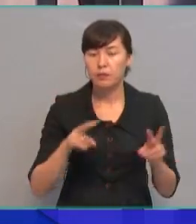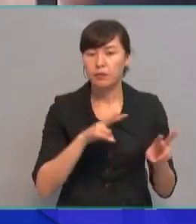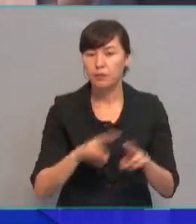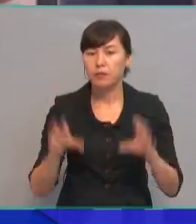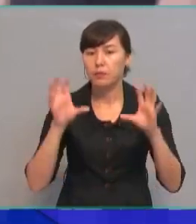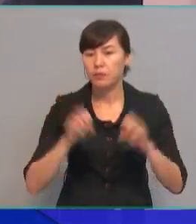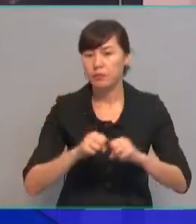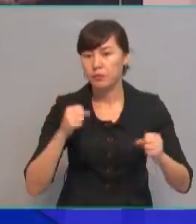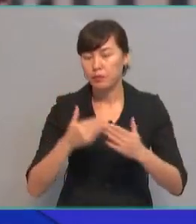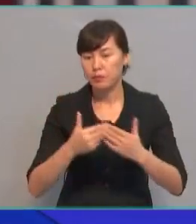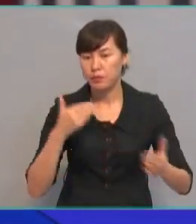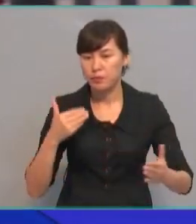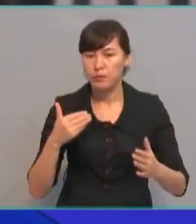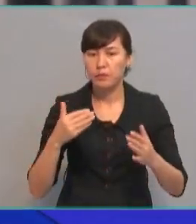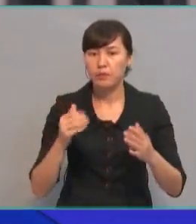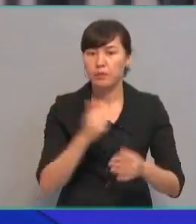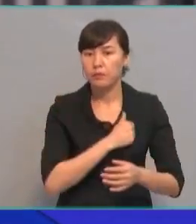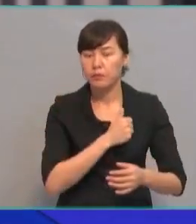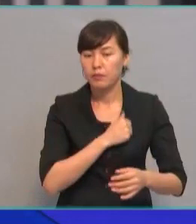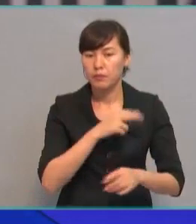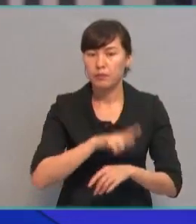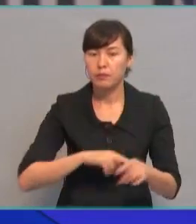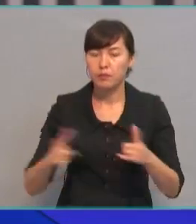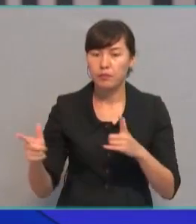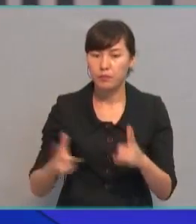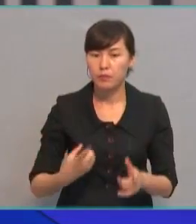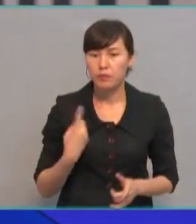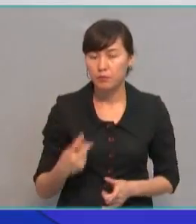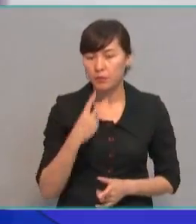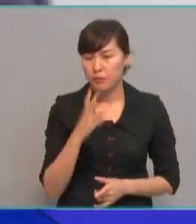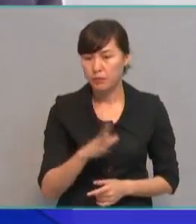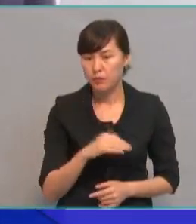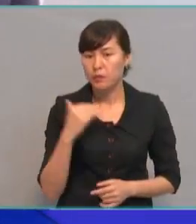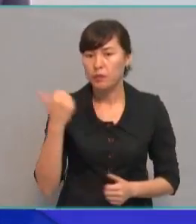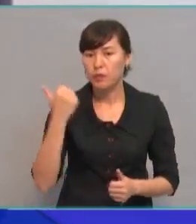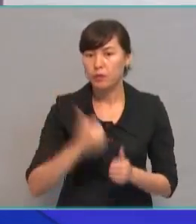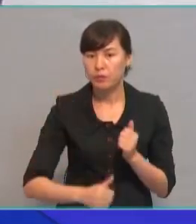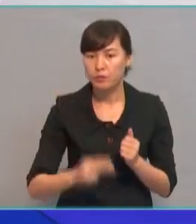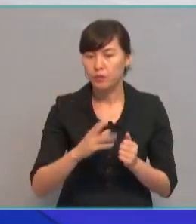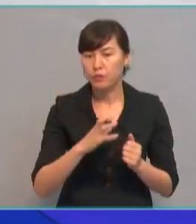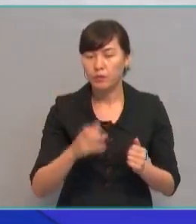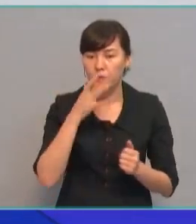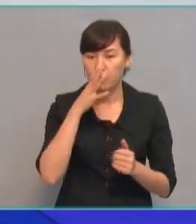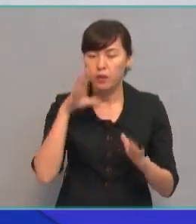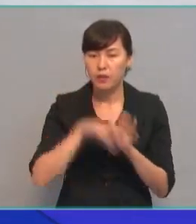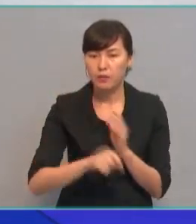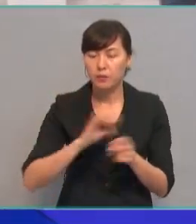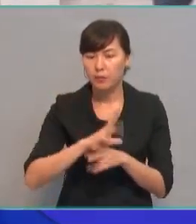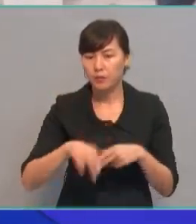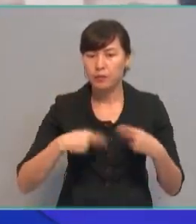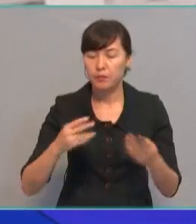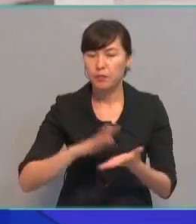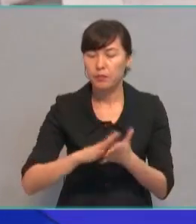күзетіп, құқық бұзушылықты алдын алуда да әскери полиция жасағы қырағылық танытуда. Оның әрқайсысы төтенше жағдай режимін қамтамасыз